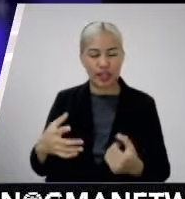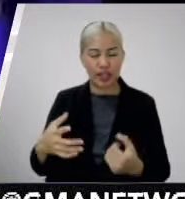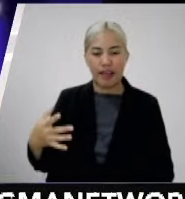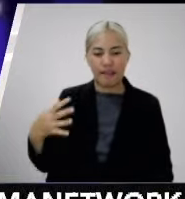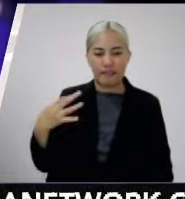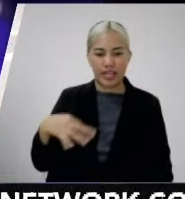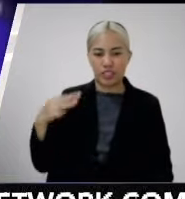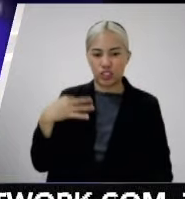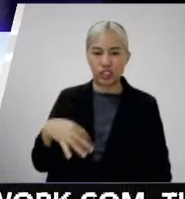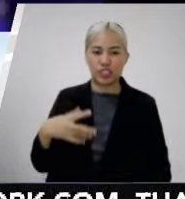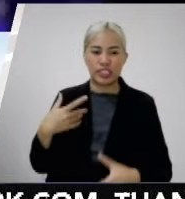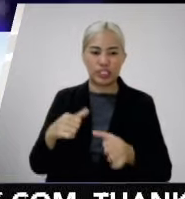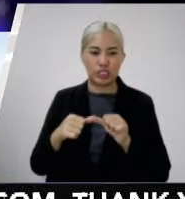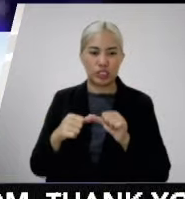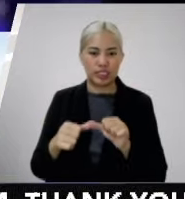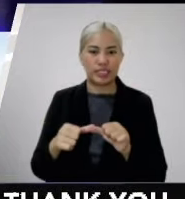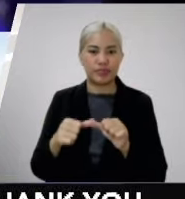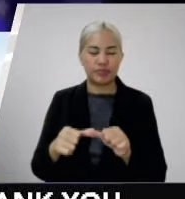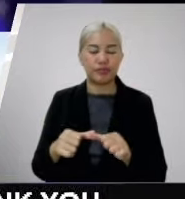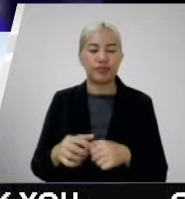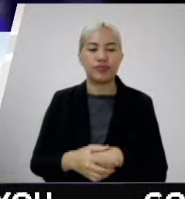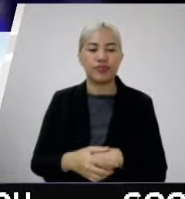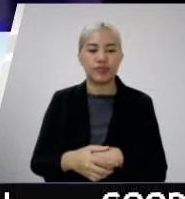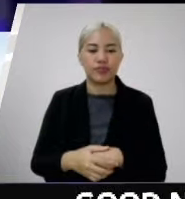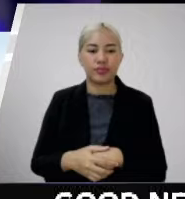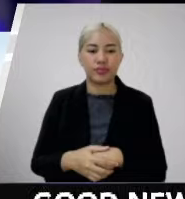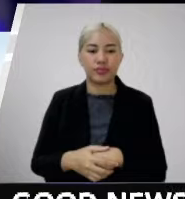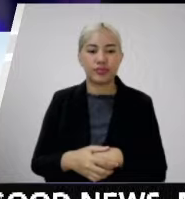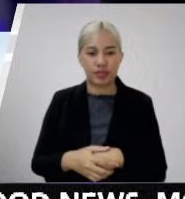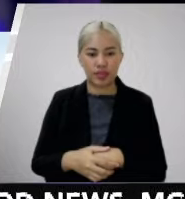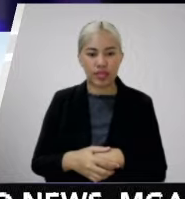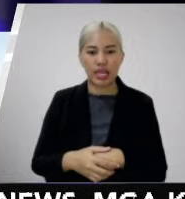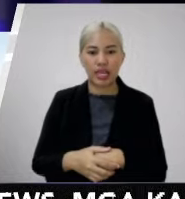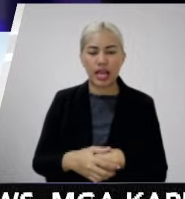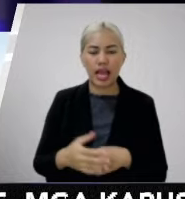My life update naman si American singer-songwriter Halsey